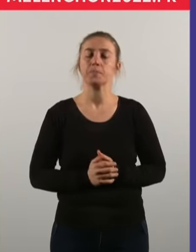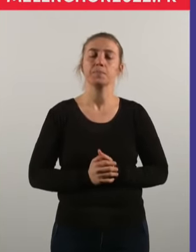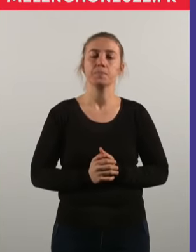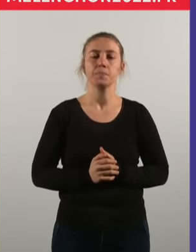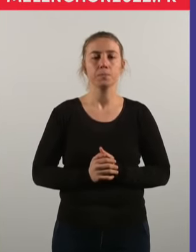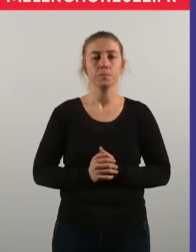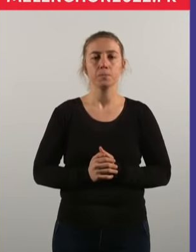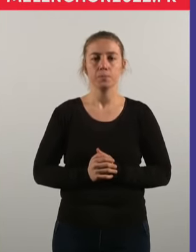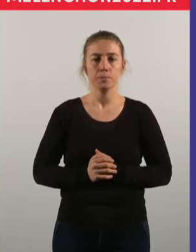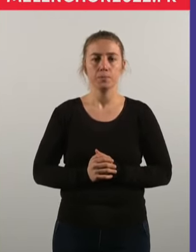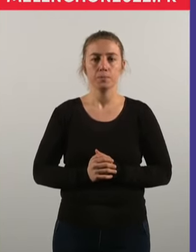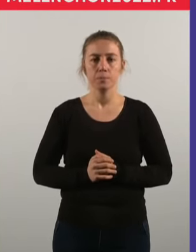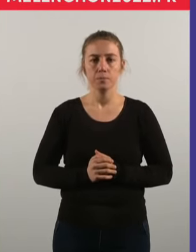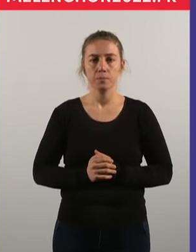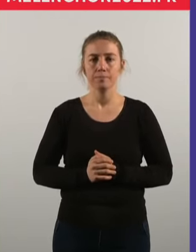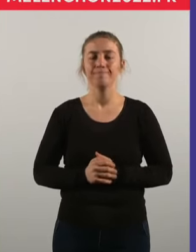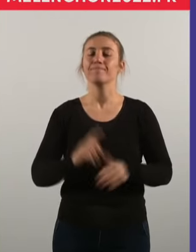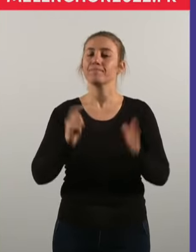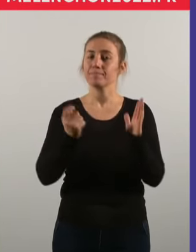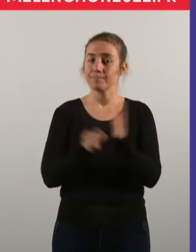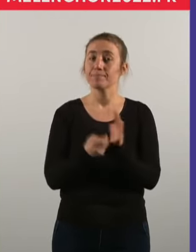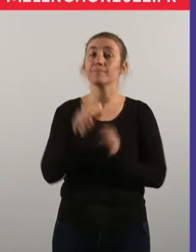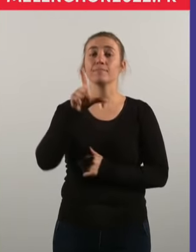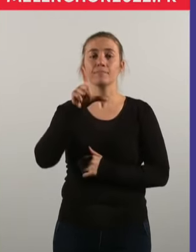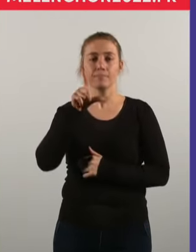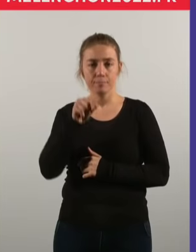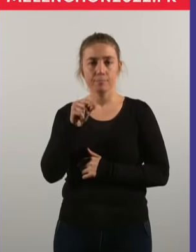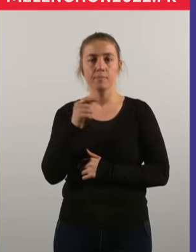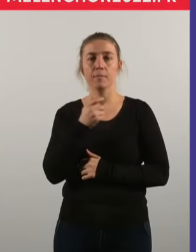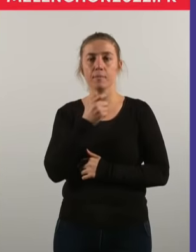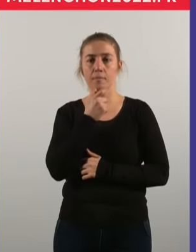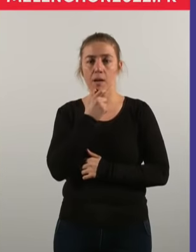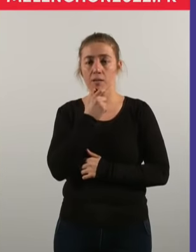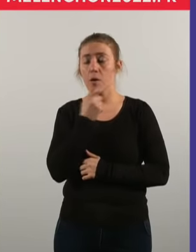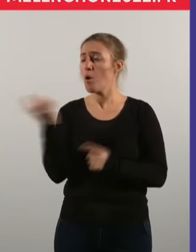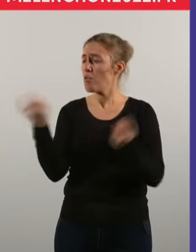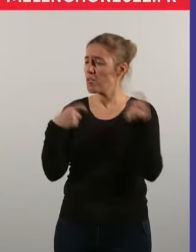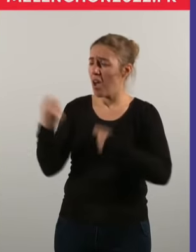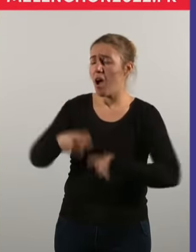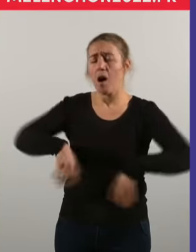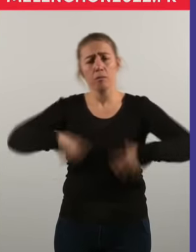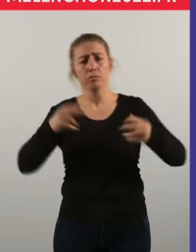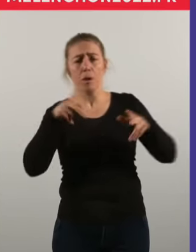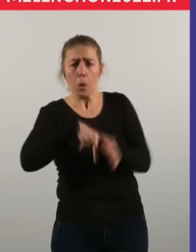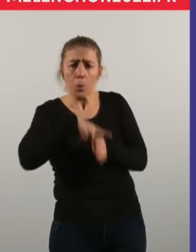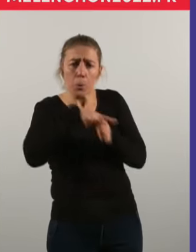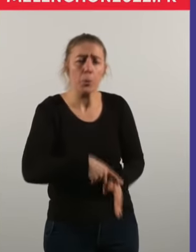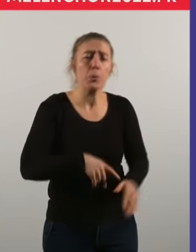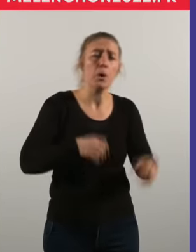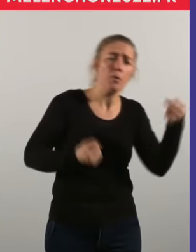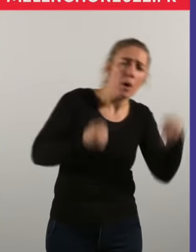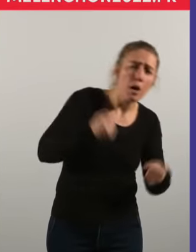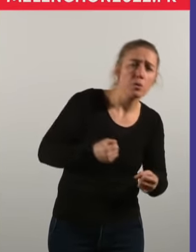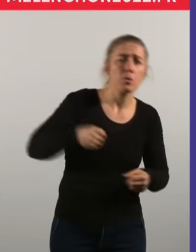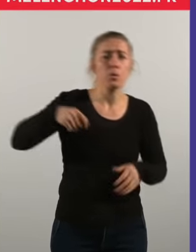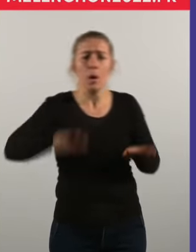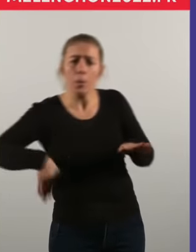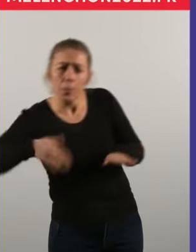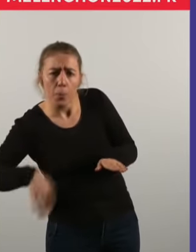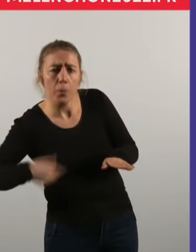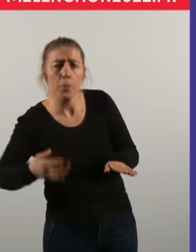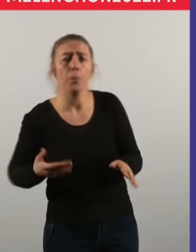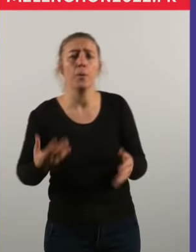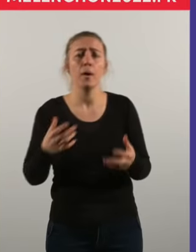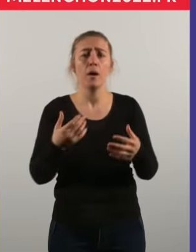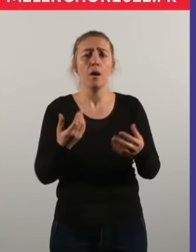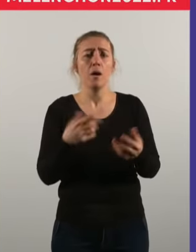Alors, le 20 mars, à pied, à cheval, en voiture, à bicyclette, à 4 pattes, sur le dos du